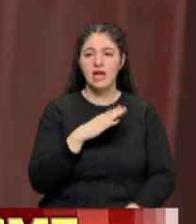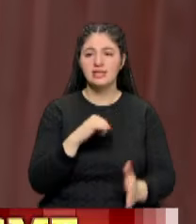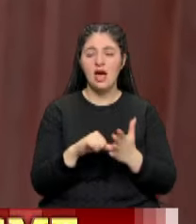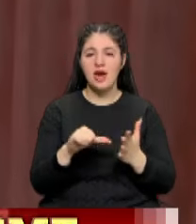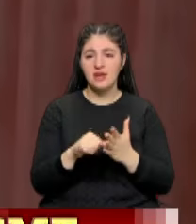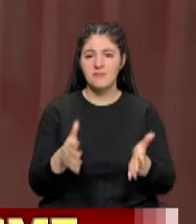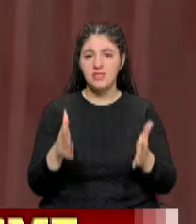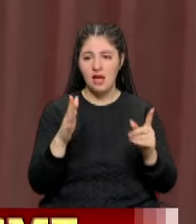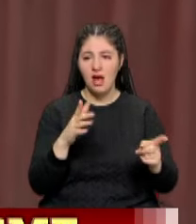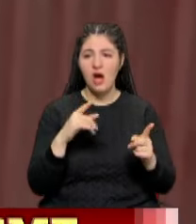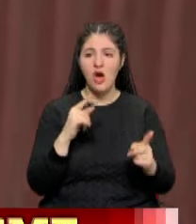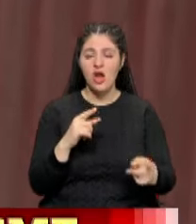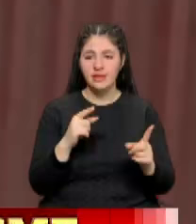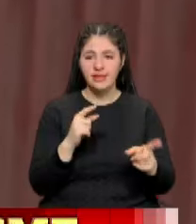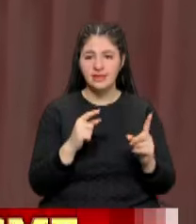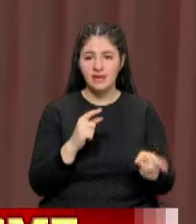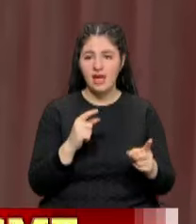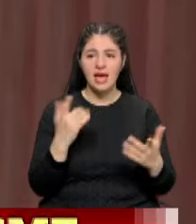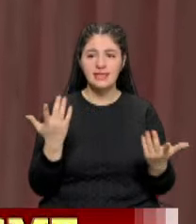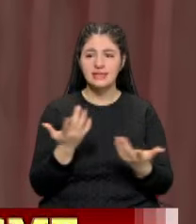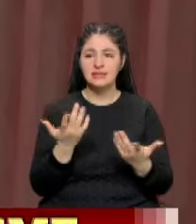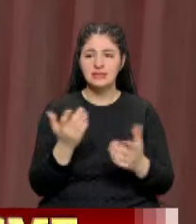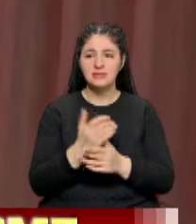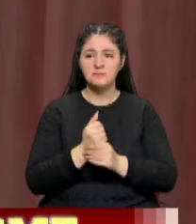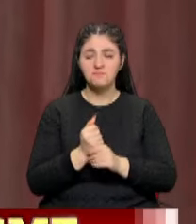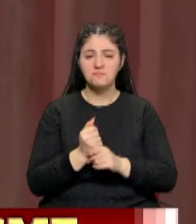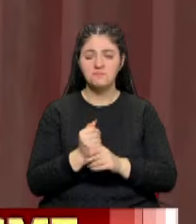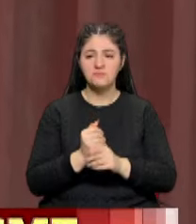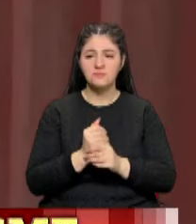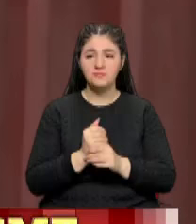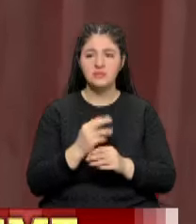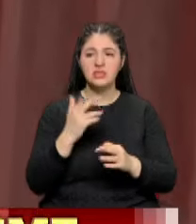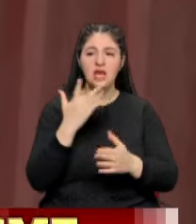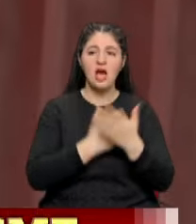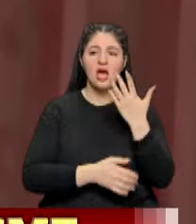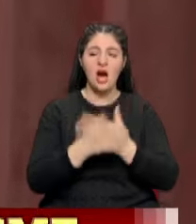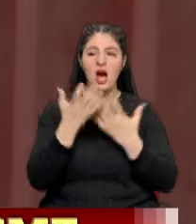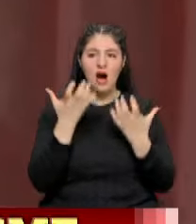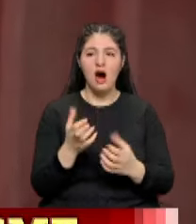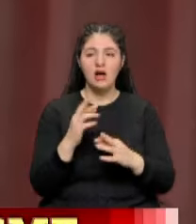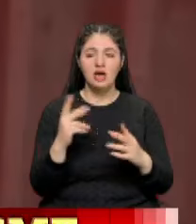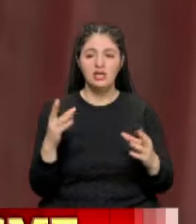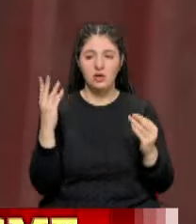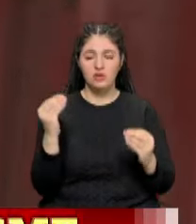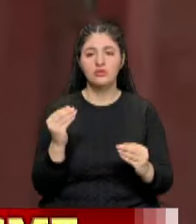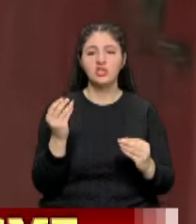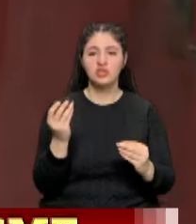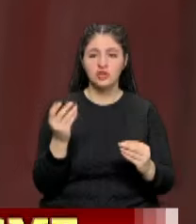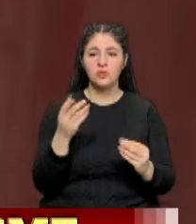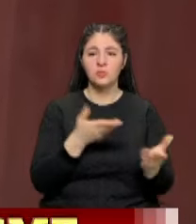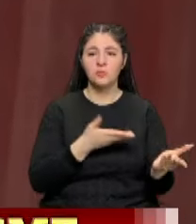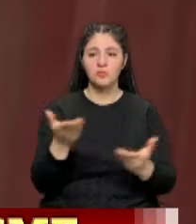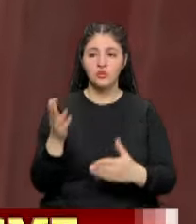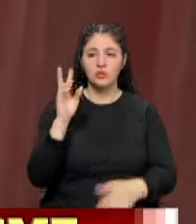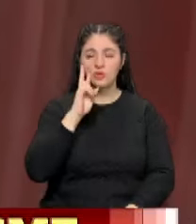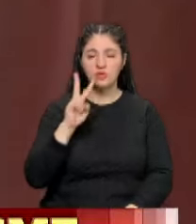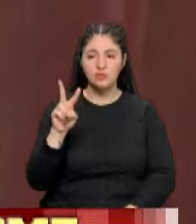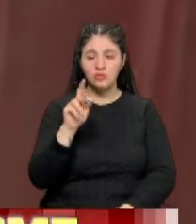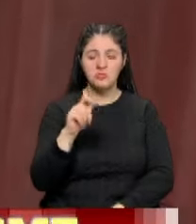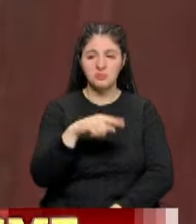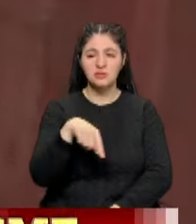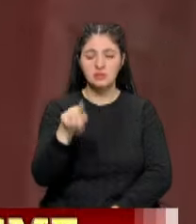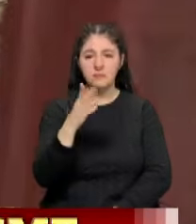bir mekan. Oranın da nasıl yara aldığını, ağır hasar aldığını işte buyurun gösterelim